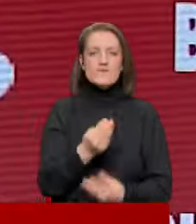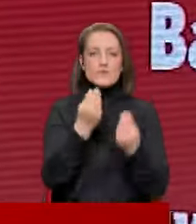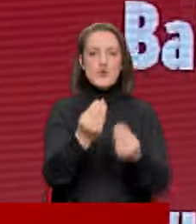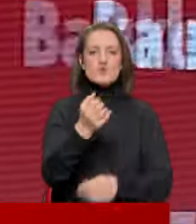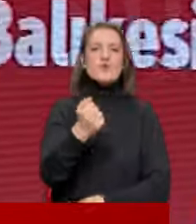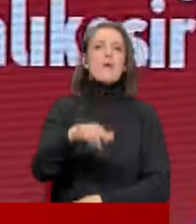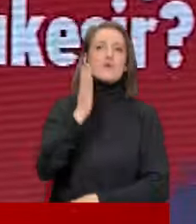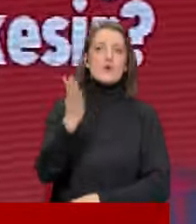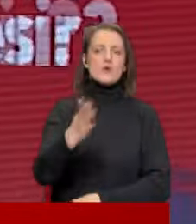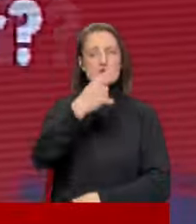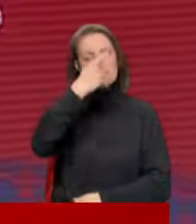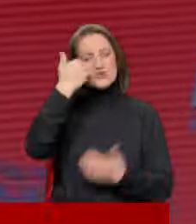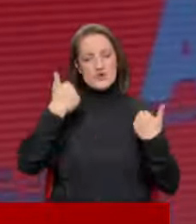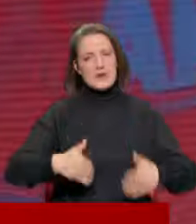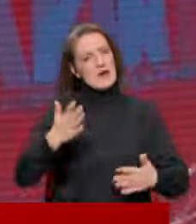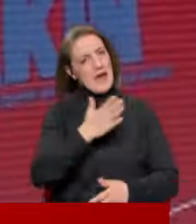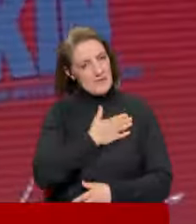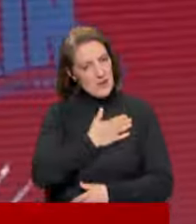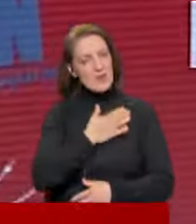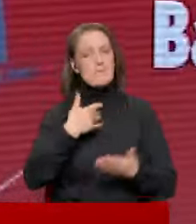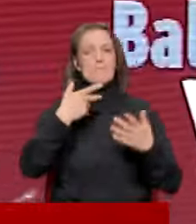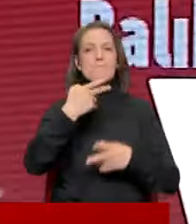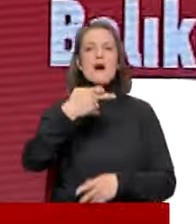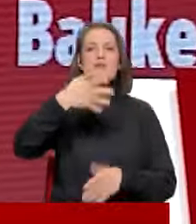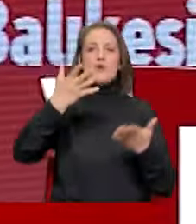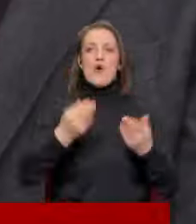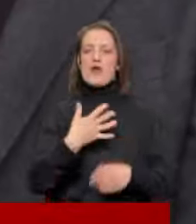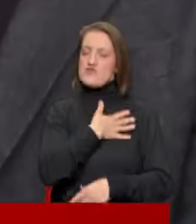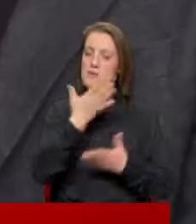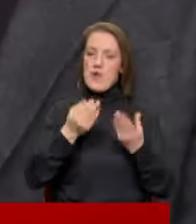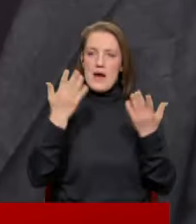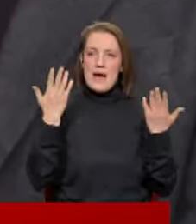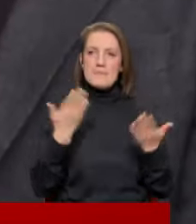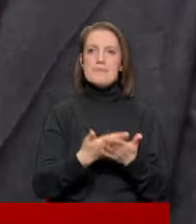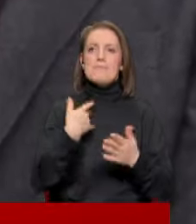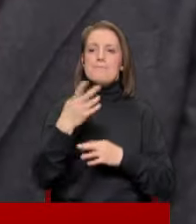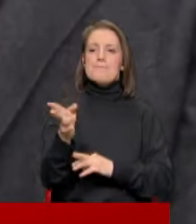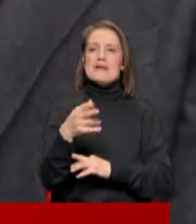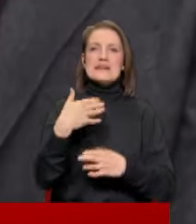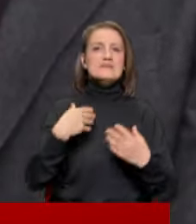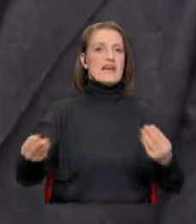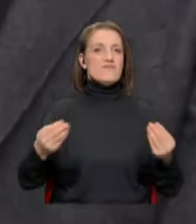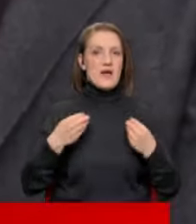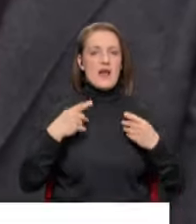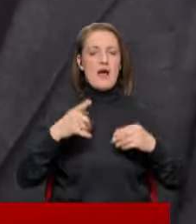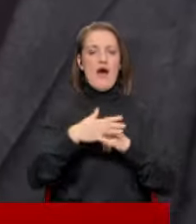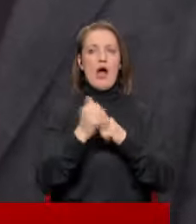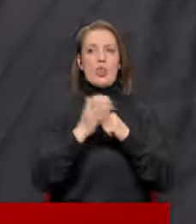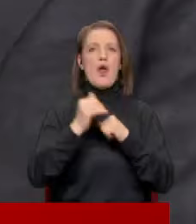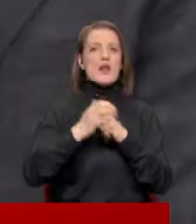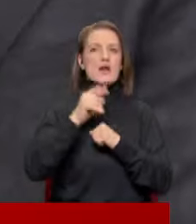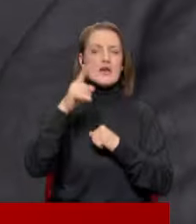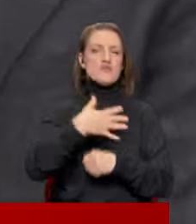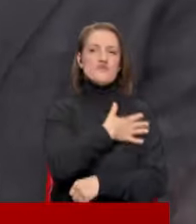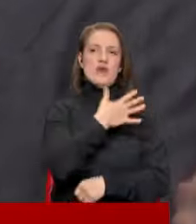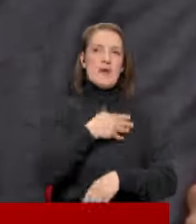tutamı şahsen Eyvallah Parti olarak Eyvallah Balıkesir bize bırakıldığında Antalya'yı da